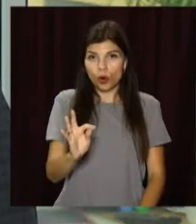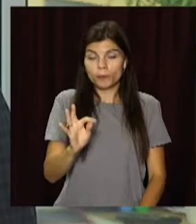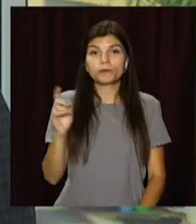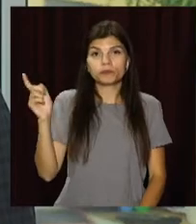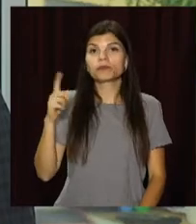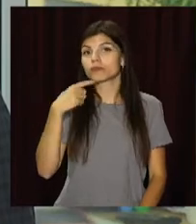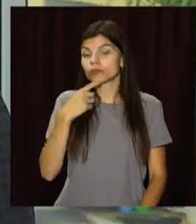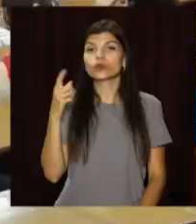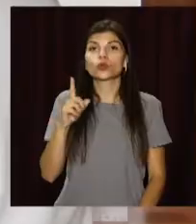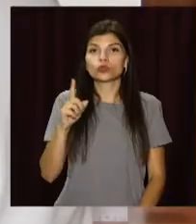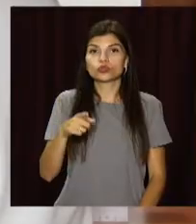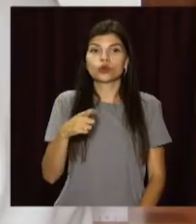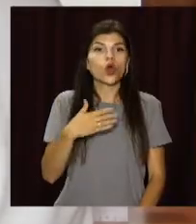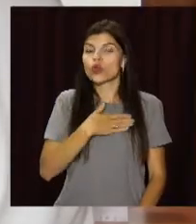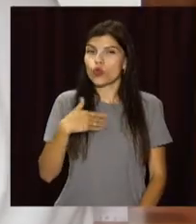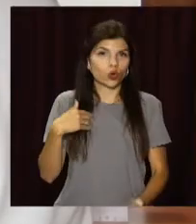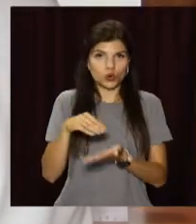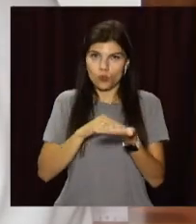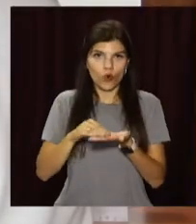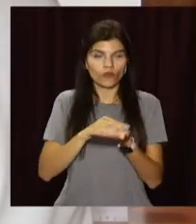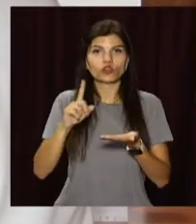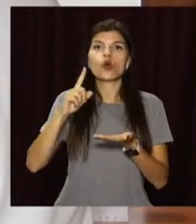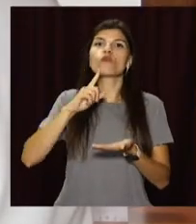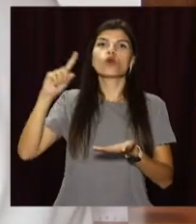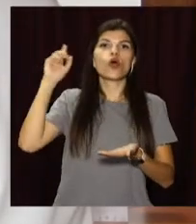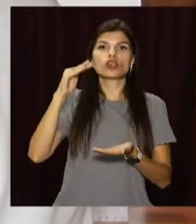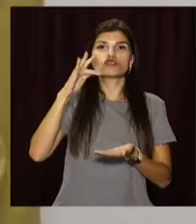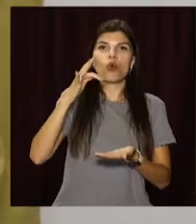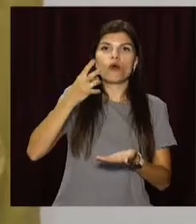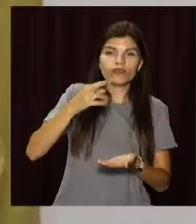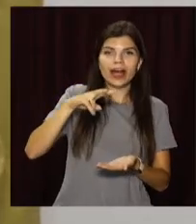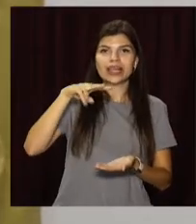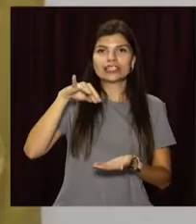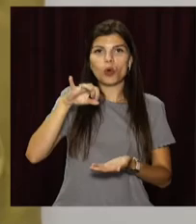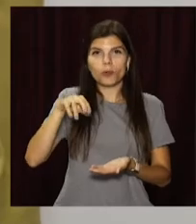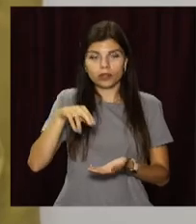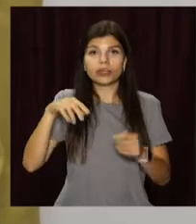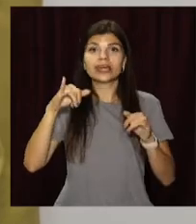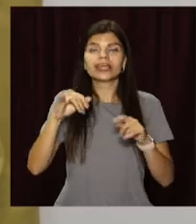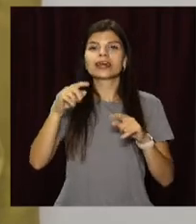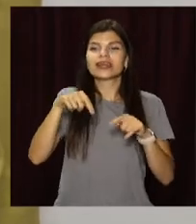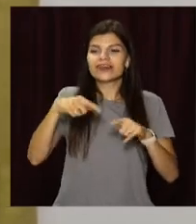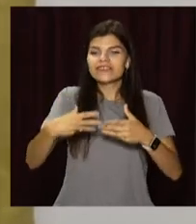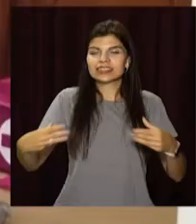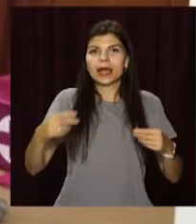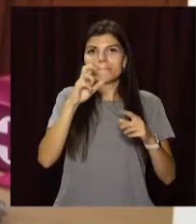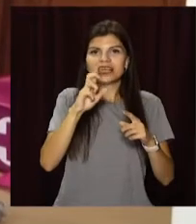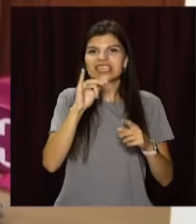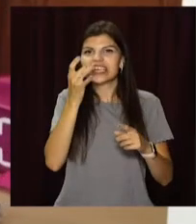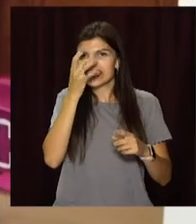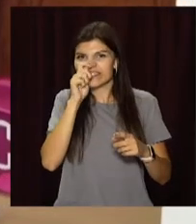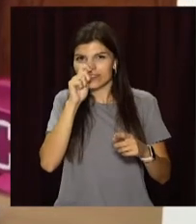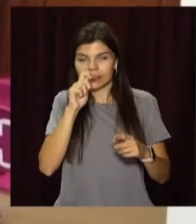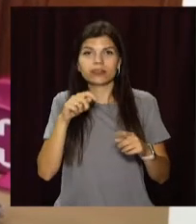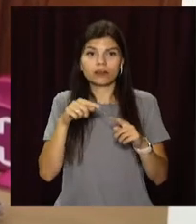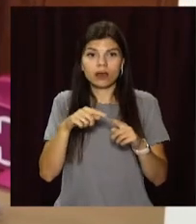МОЗ наголосив, не хоче повторення хвиль, що були торік у жовтні-листопаді та цьогоріч у березні-квітні. Бо це велике